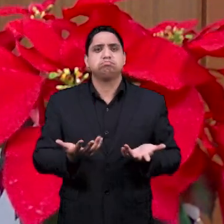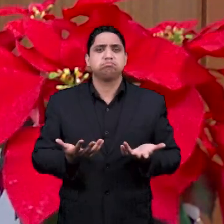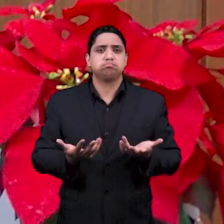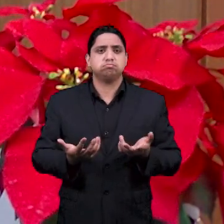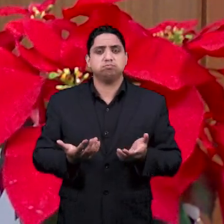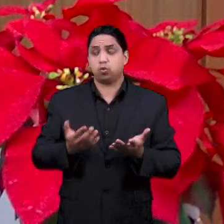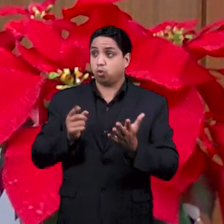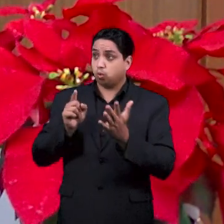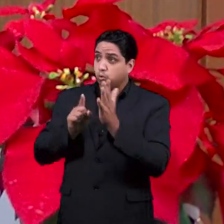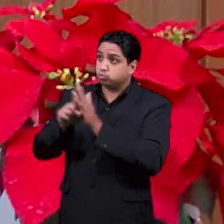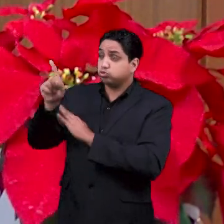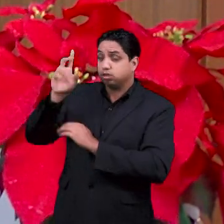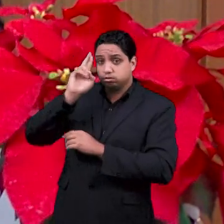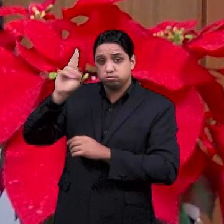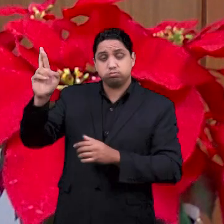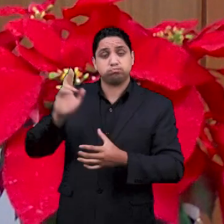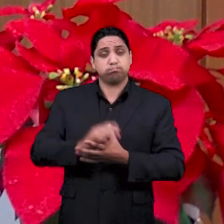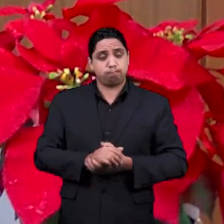из нас